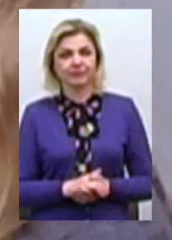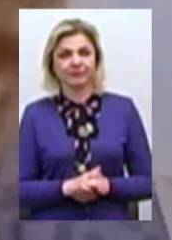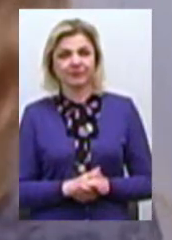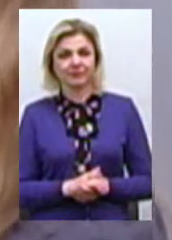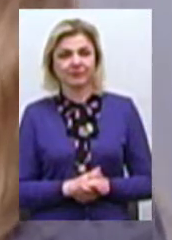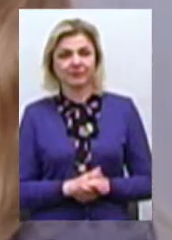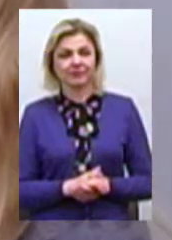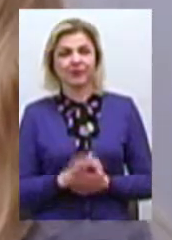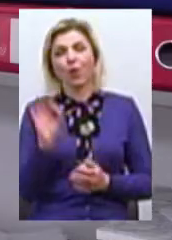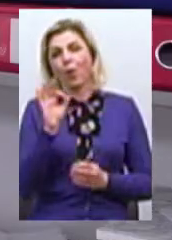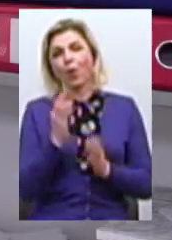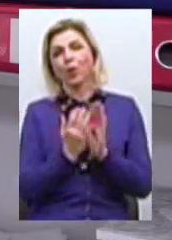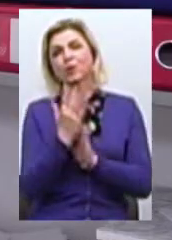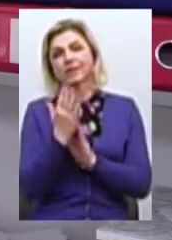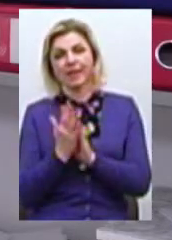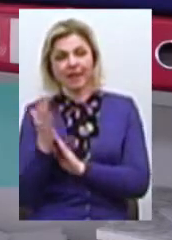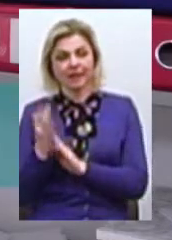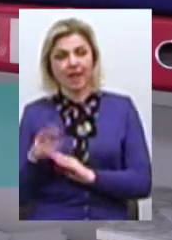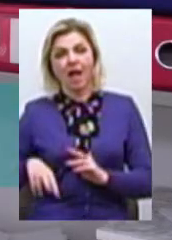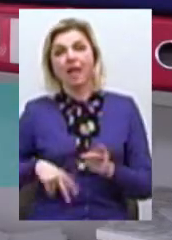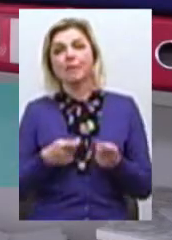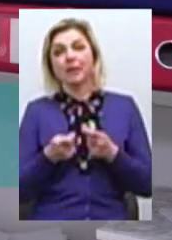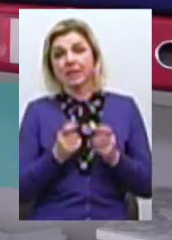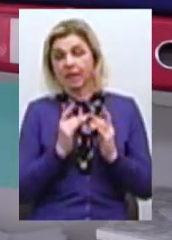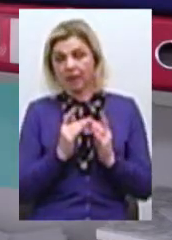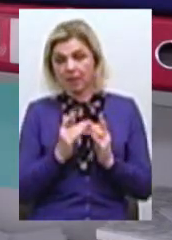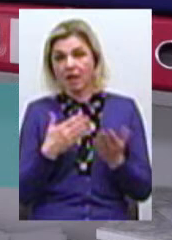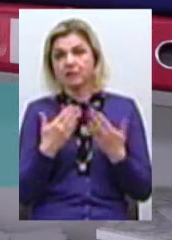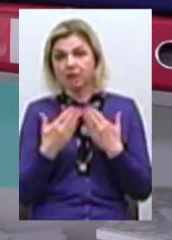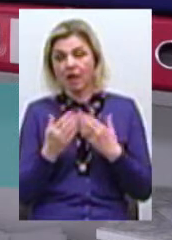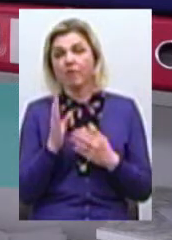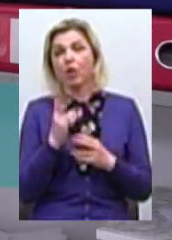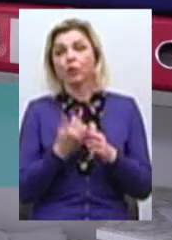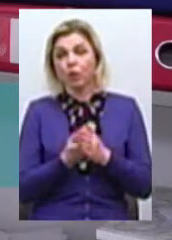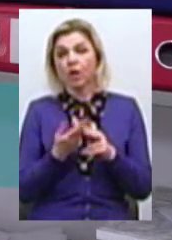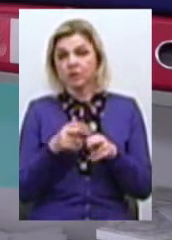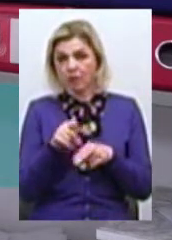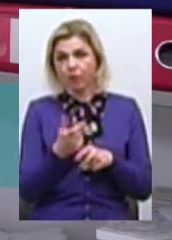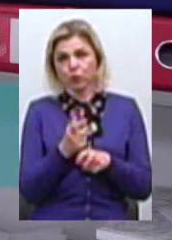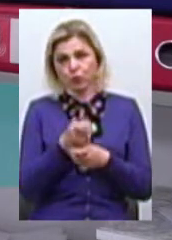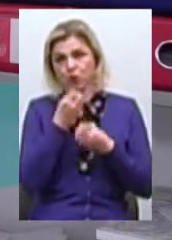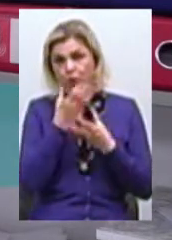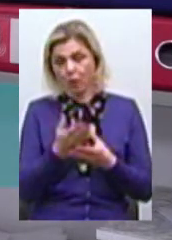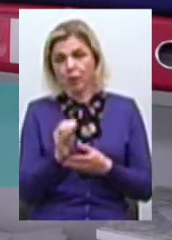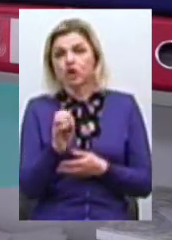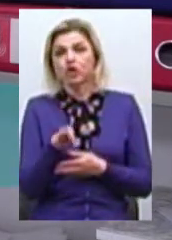про рослини. Адміністрація інтернату ставиться до цього дуже позитивно і дуже добре, тому що чим